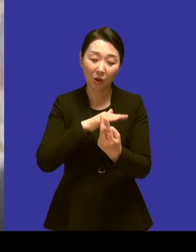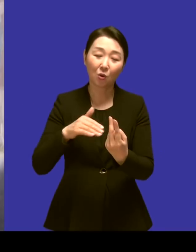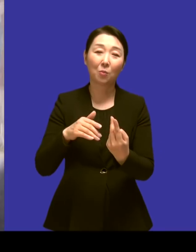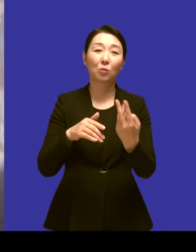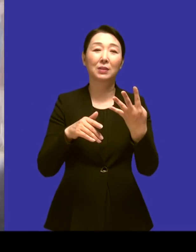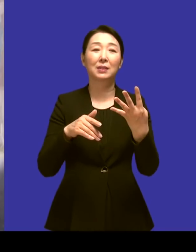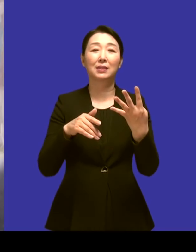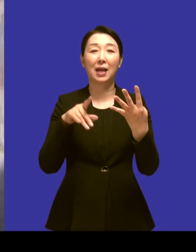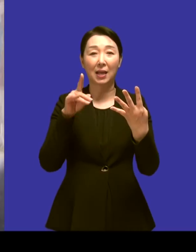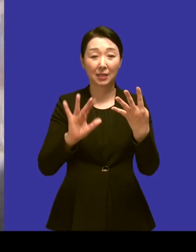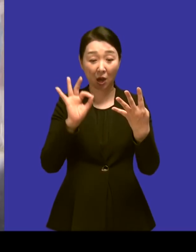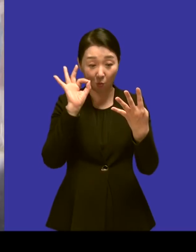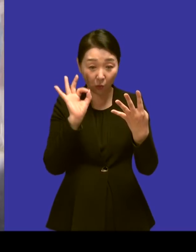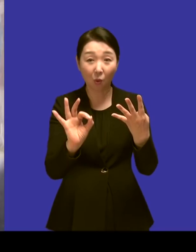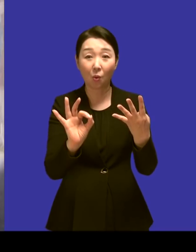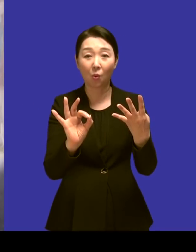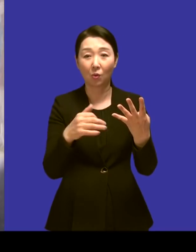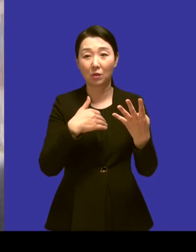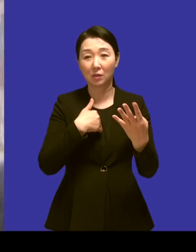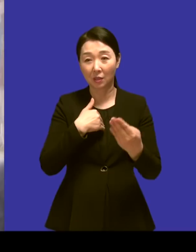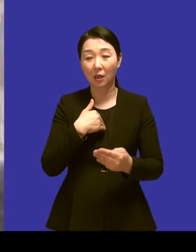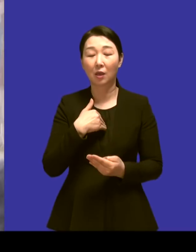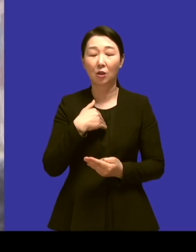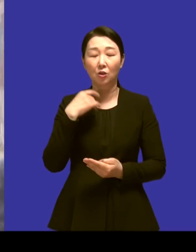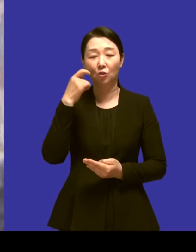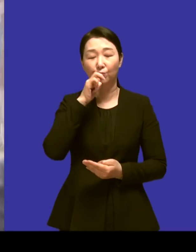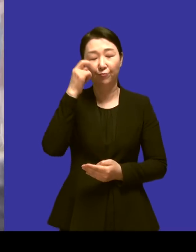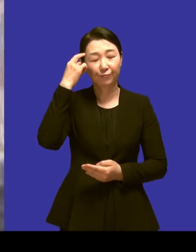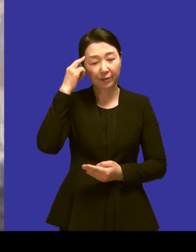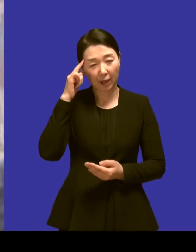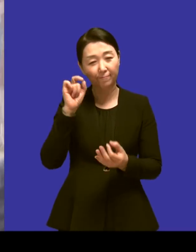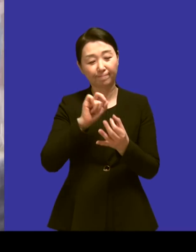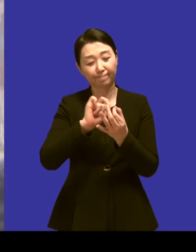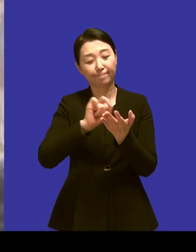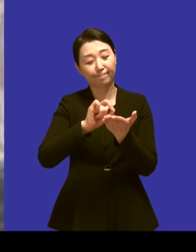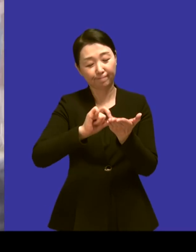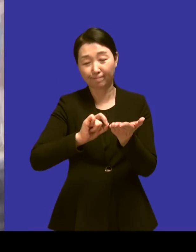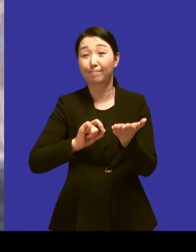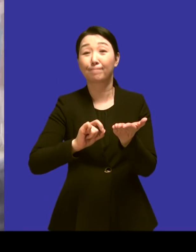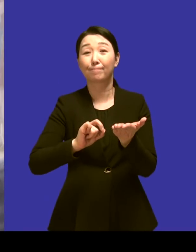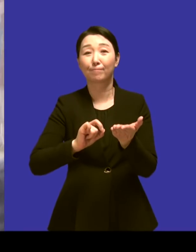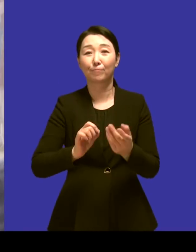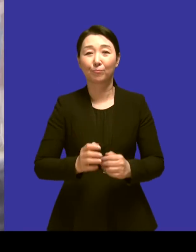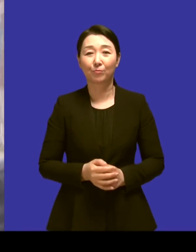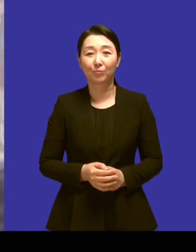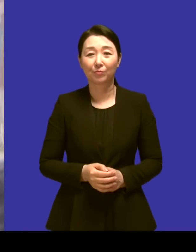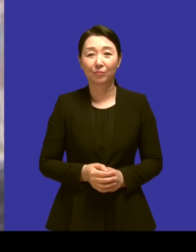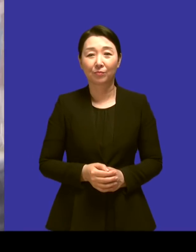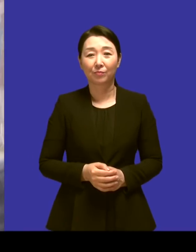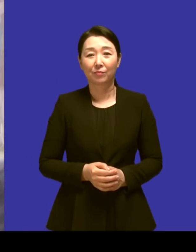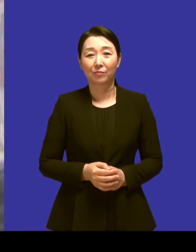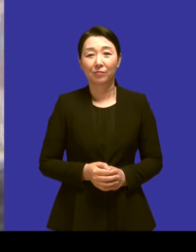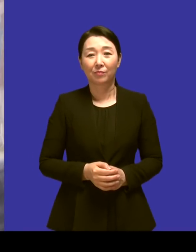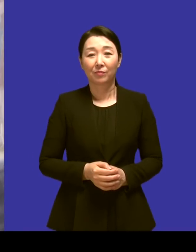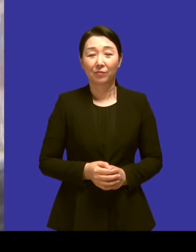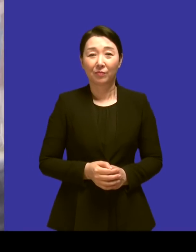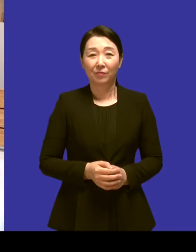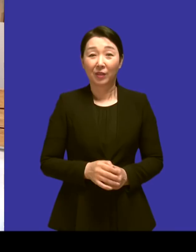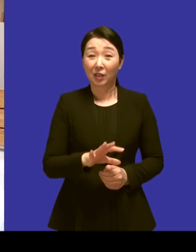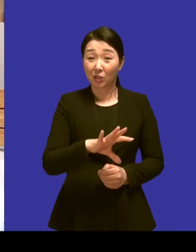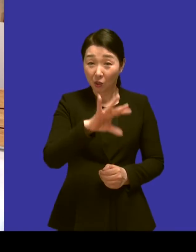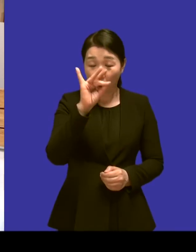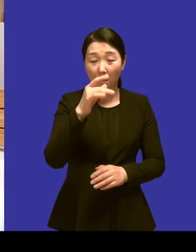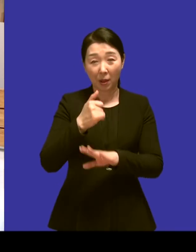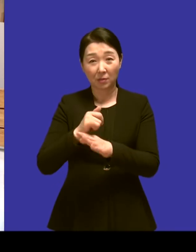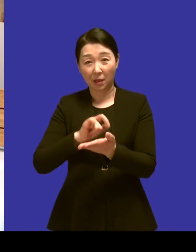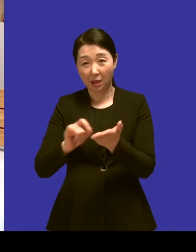네. 계속 그걸 보면서 제 묵상으로 곡을 적어 봤어요. 예. 가사를 적어 보고 벌스와 후렴을 쓰고 그리고